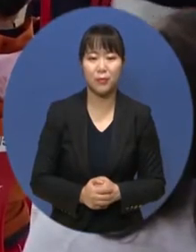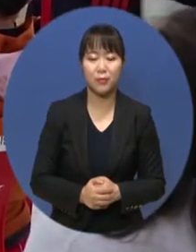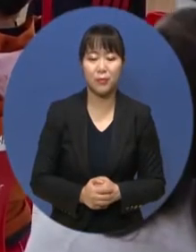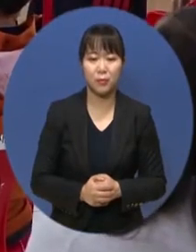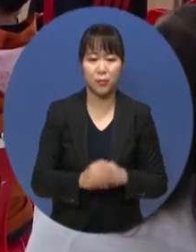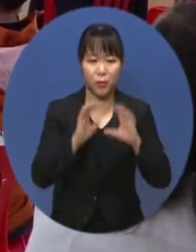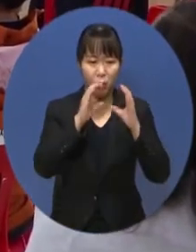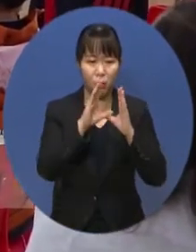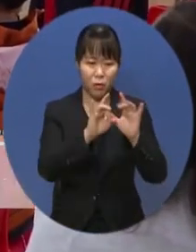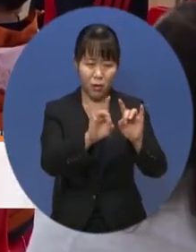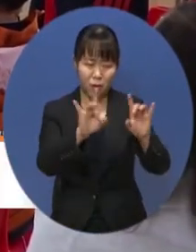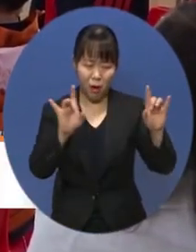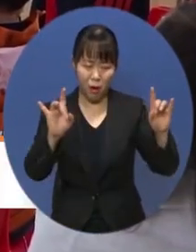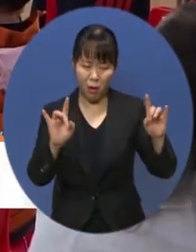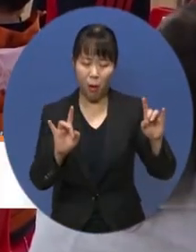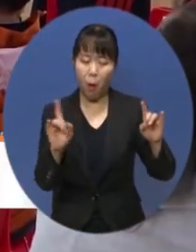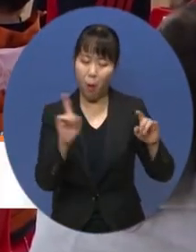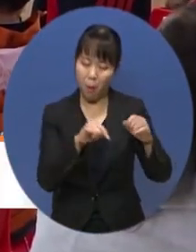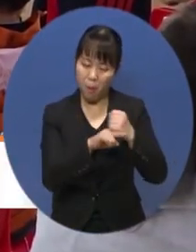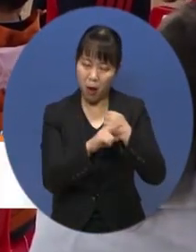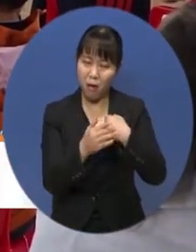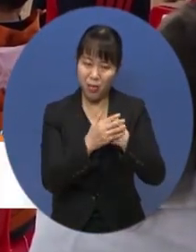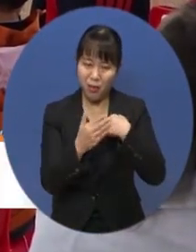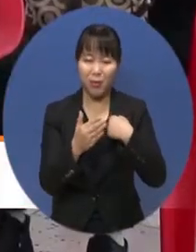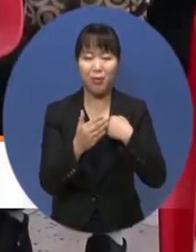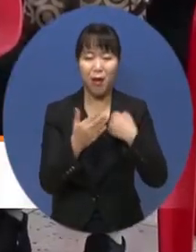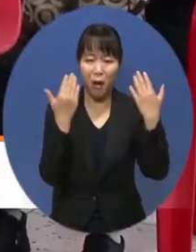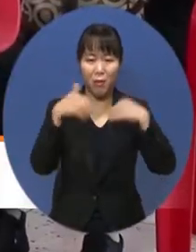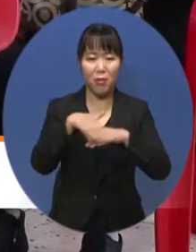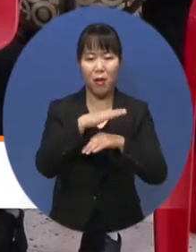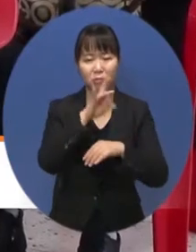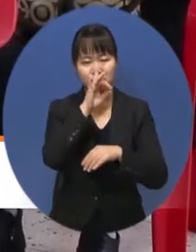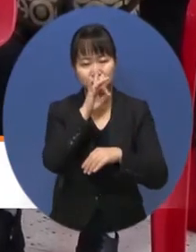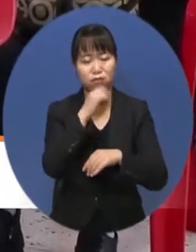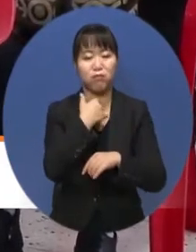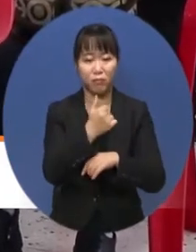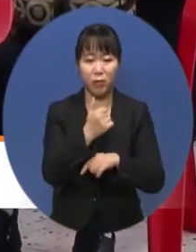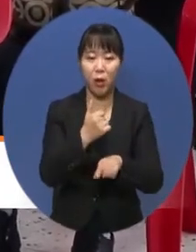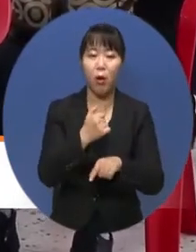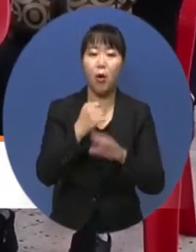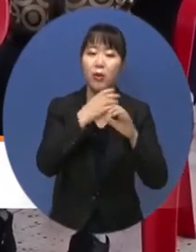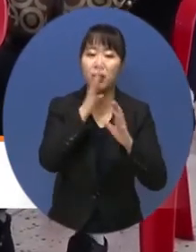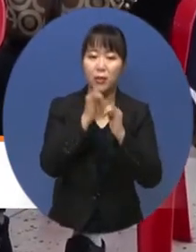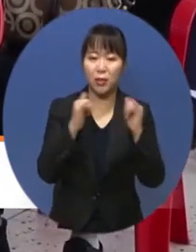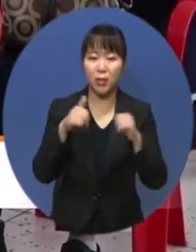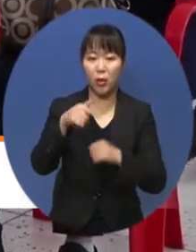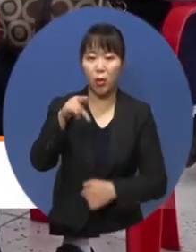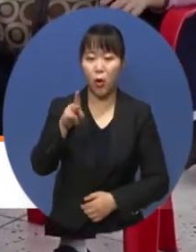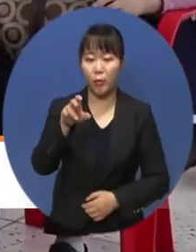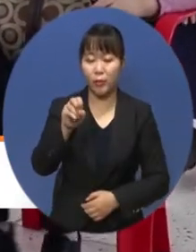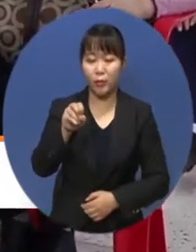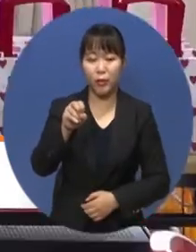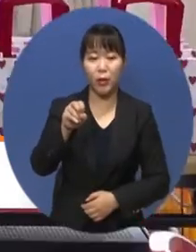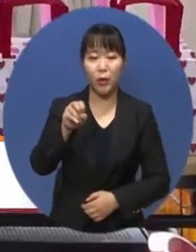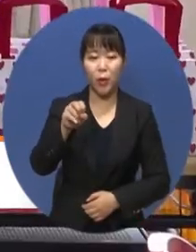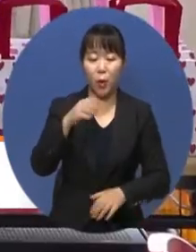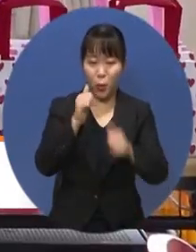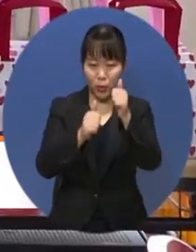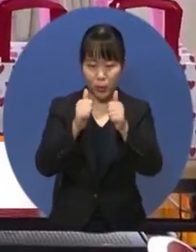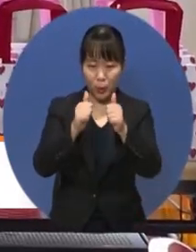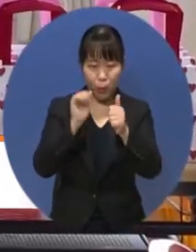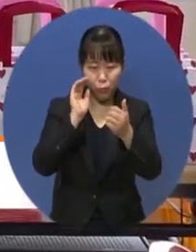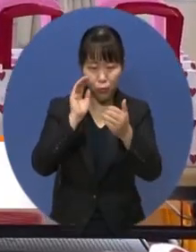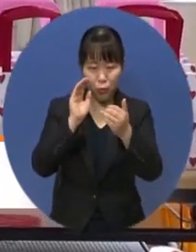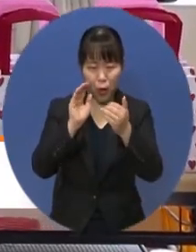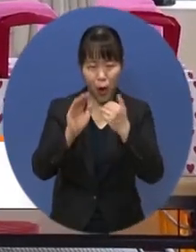어린 시절 저마다의 이유로 학교에 다니지 못했던 어르신들이 검정고시 합격으로 늦깎이 만화계 꿈을